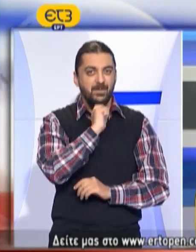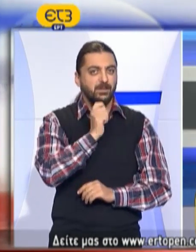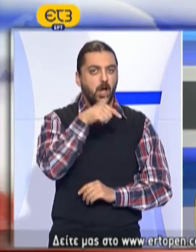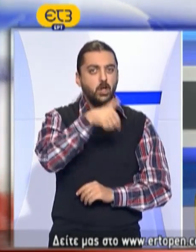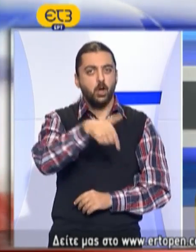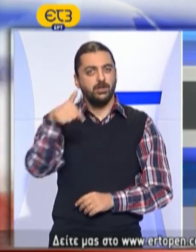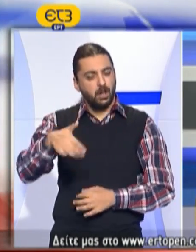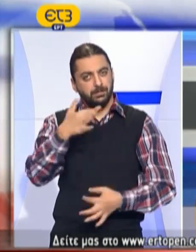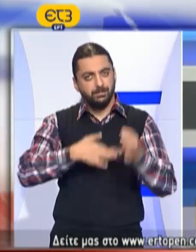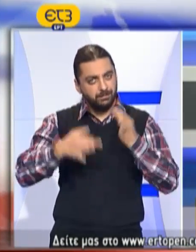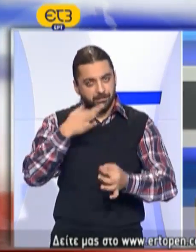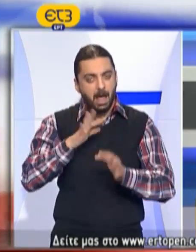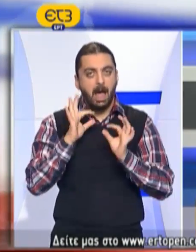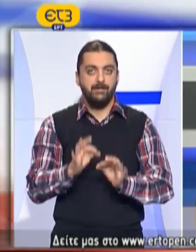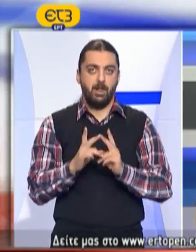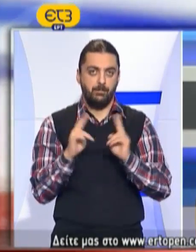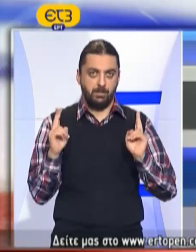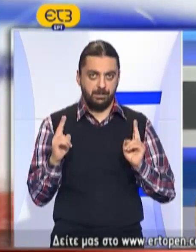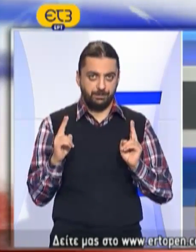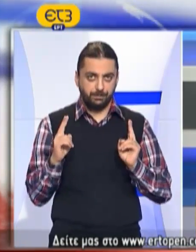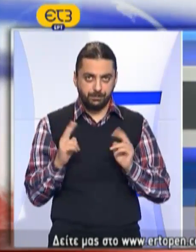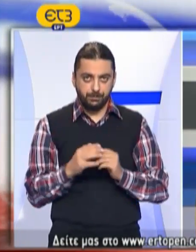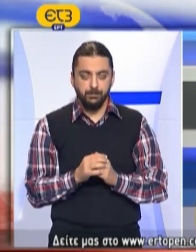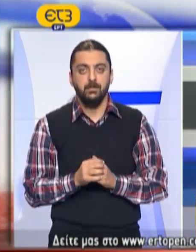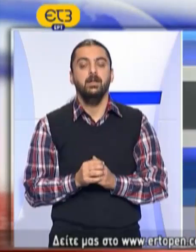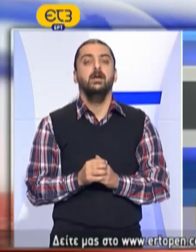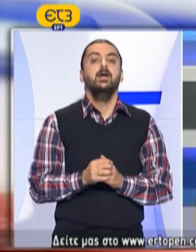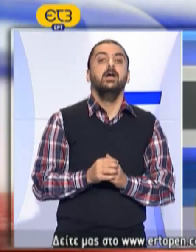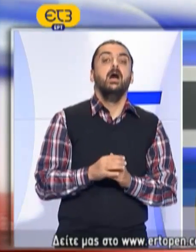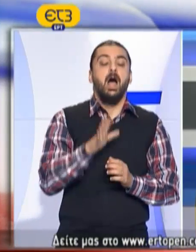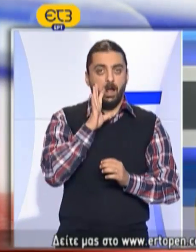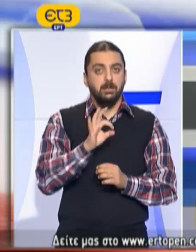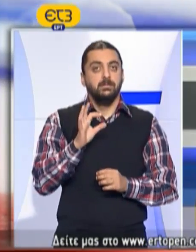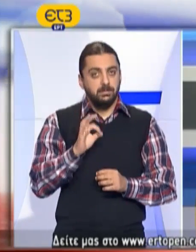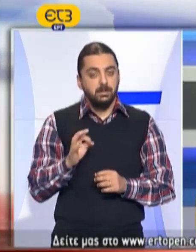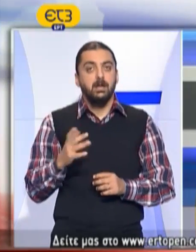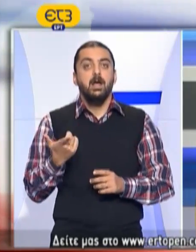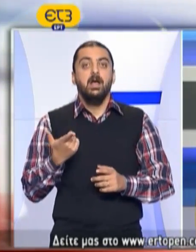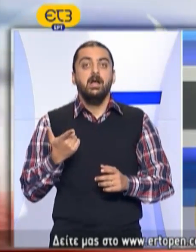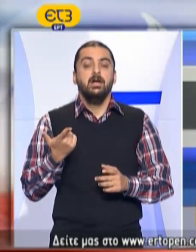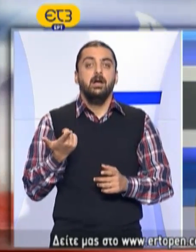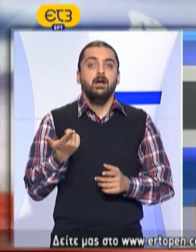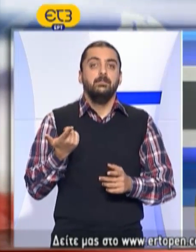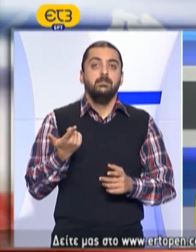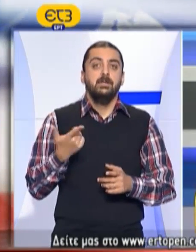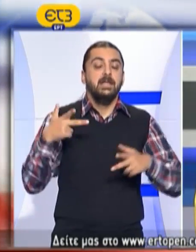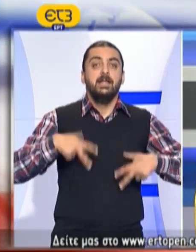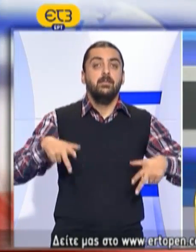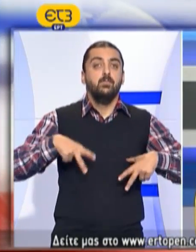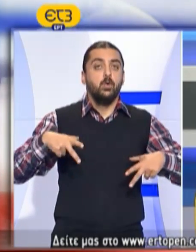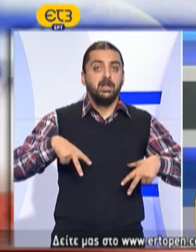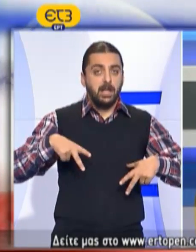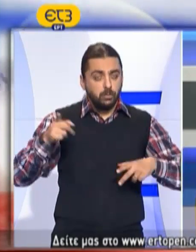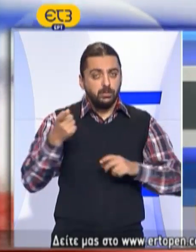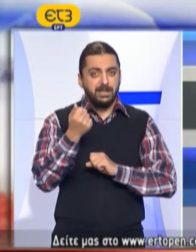μας δώσει το ρεπορτάζ. Γιώργο. Τελικά και παρά τις αρχικές προβλέψεις, Χριστίνα, όντως οι αιτήσεις ξεπέρασαν τους υπολογισμούς από το Υπουργείο,